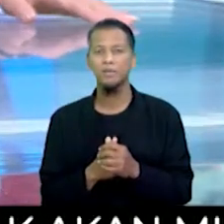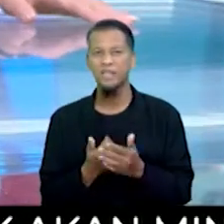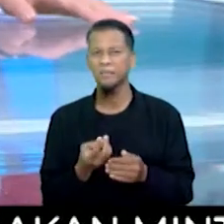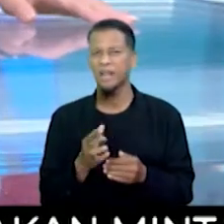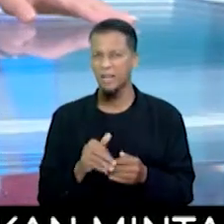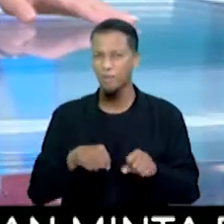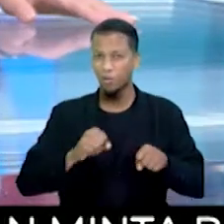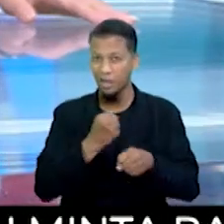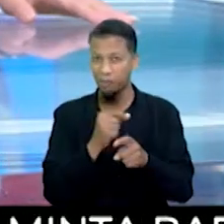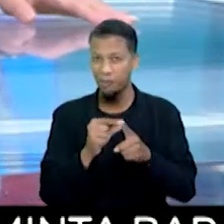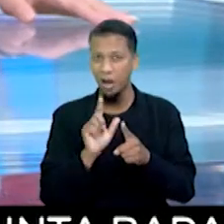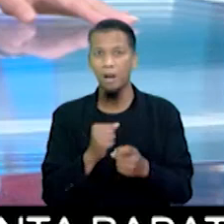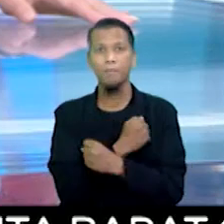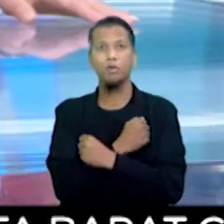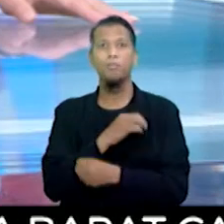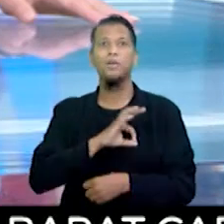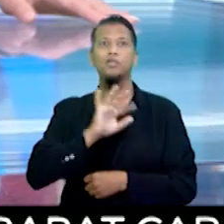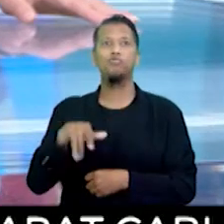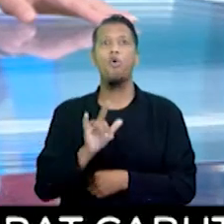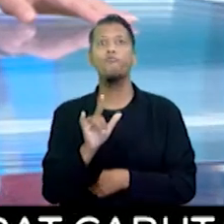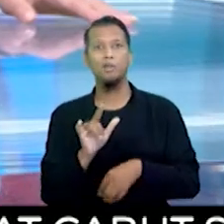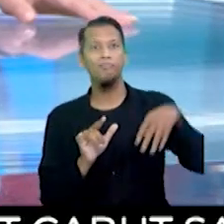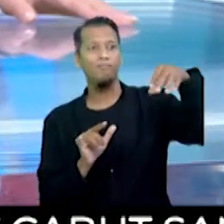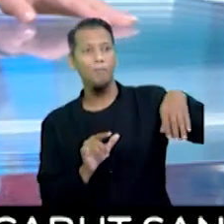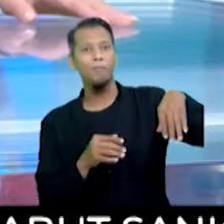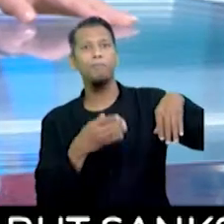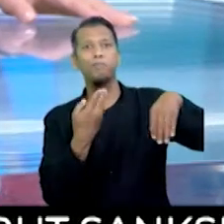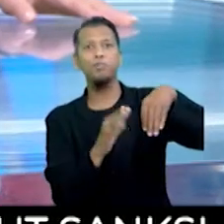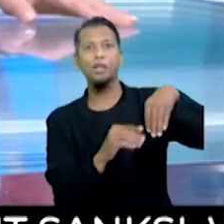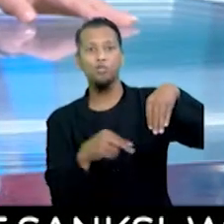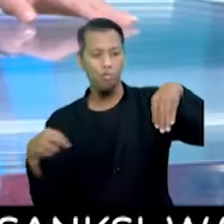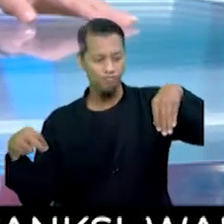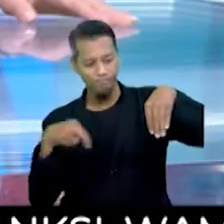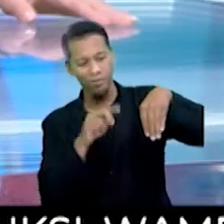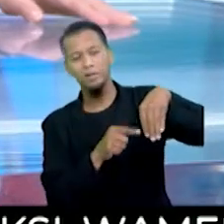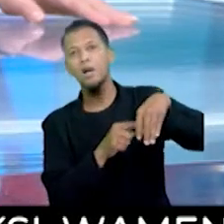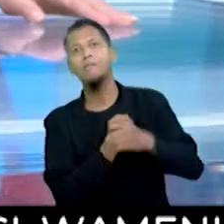Joko Widodo juga terpasang di pintu masuk sirkuit Mandalika Lombok, Nusa Tenggara Barat.